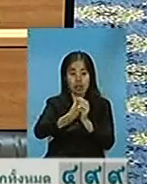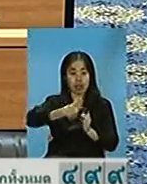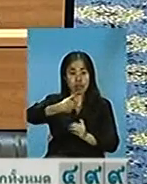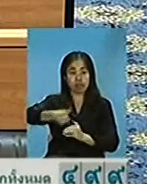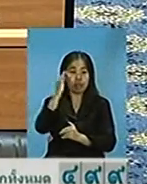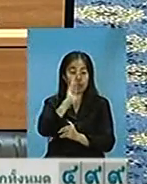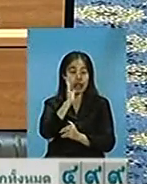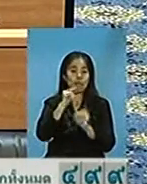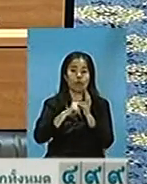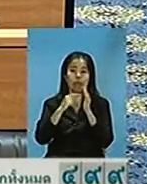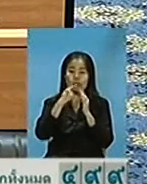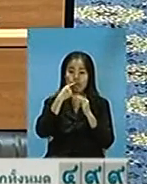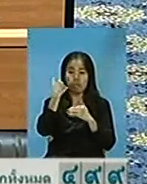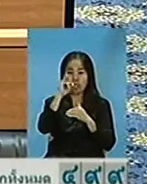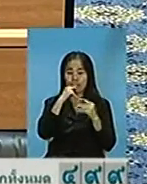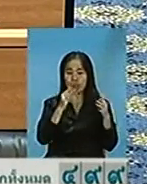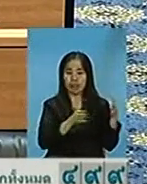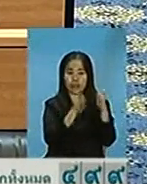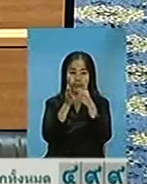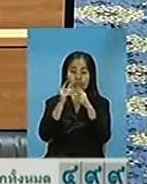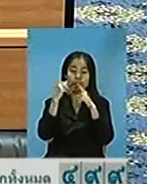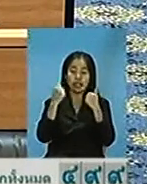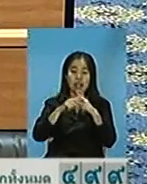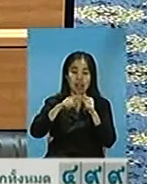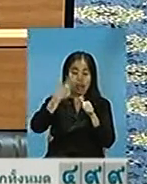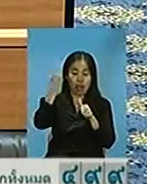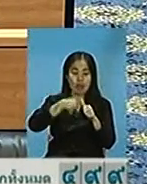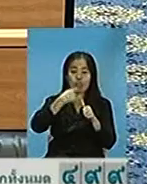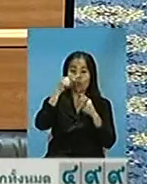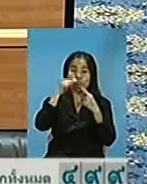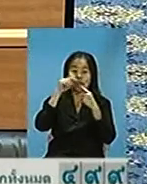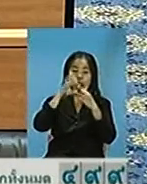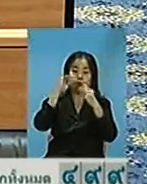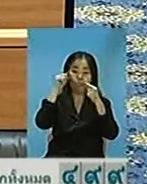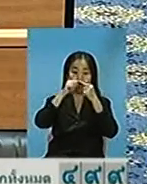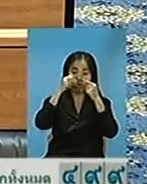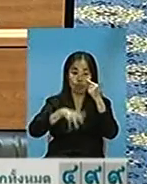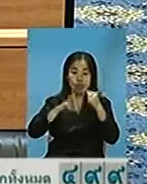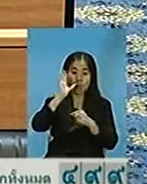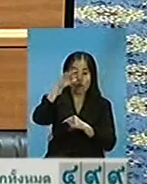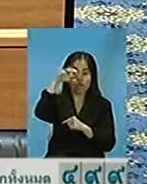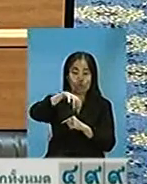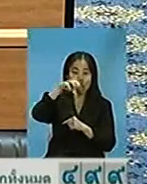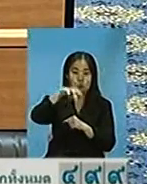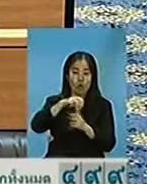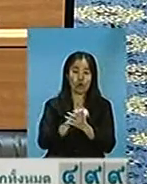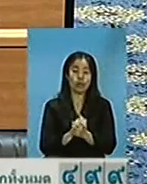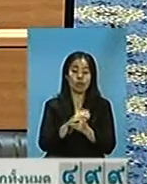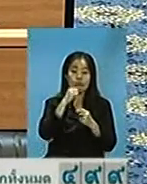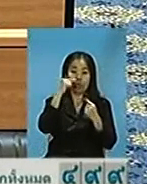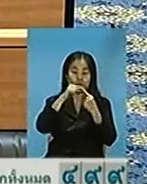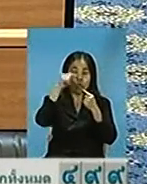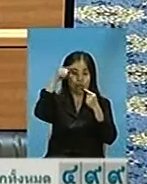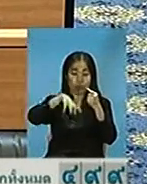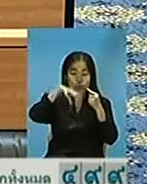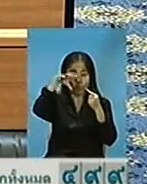ทั้งหลายเนี่ยมันผิดไปเลยนะฮะที่ผมพูดตั้งแต่แรกเนี่ยผมพูดถึงวัตถุประสงค์ขององค์กรผมพูดถึงวัตถุประสงค์ของ